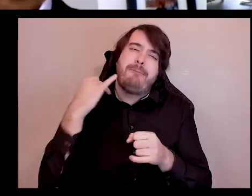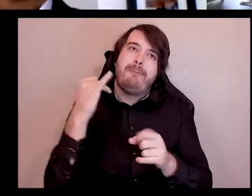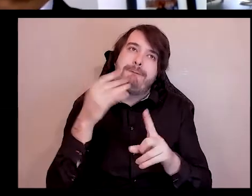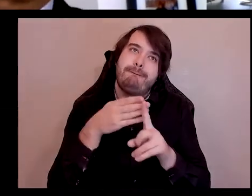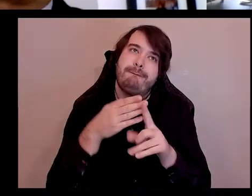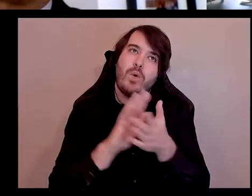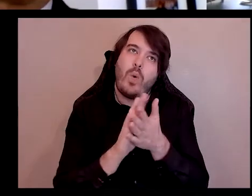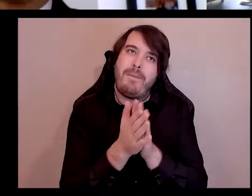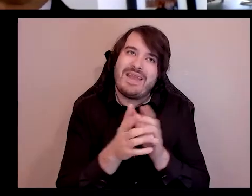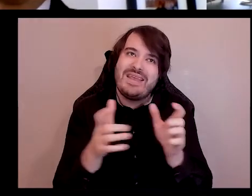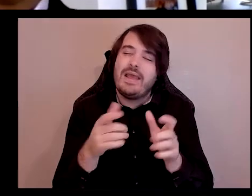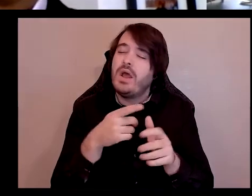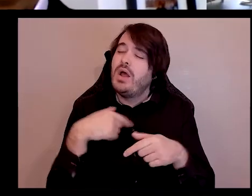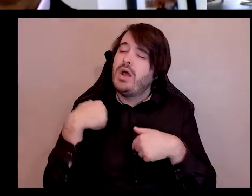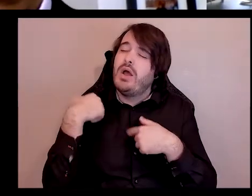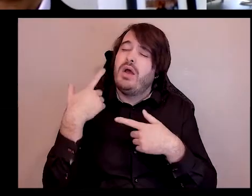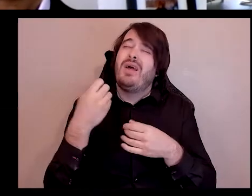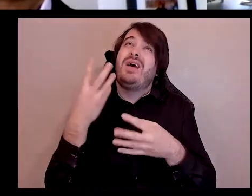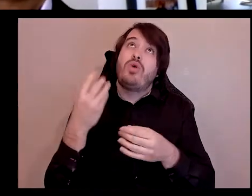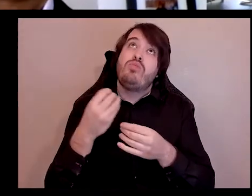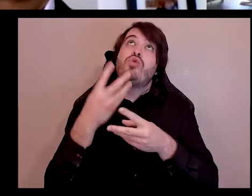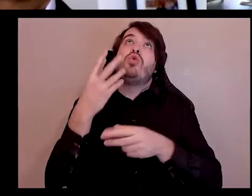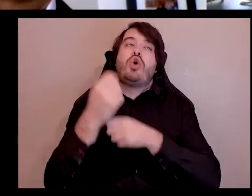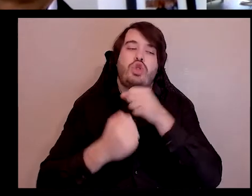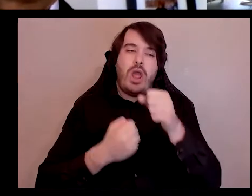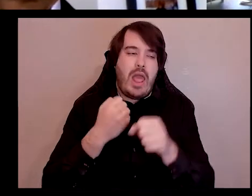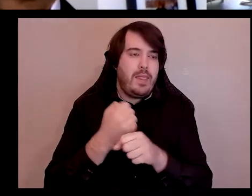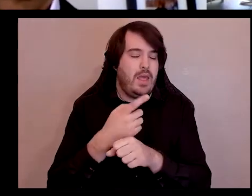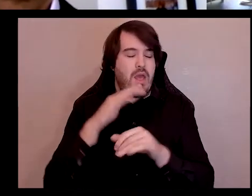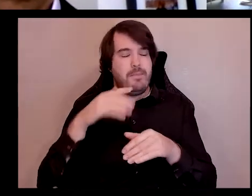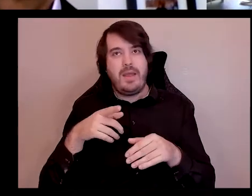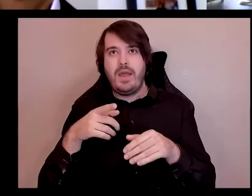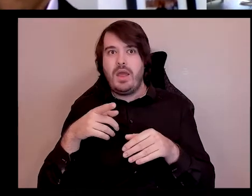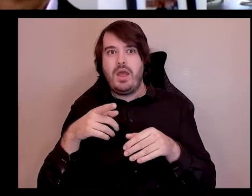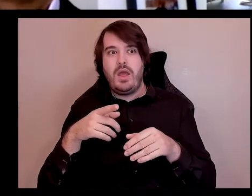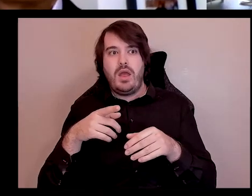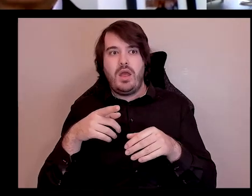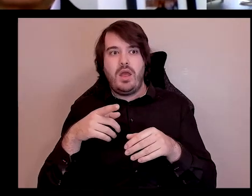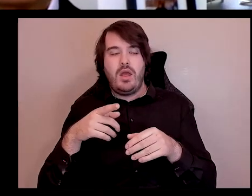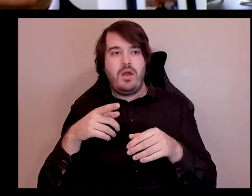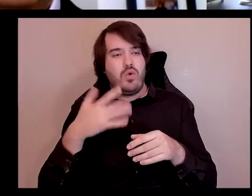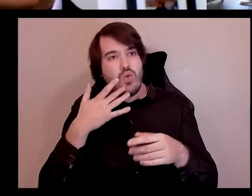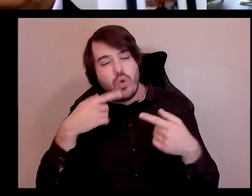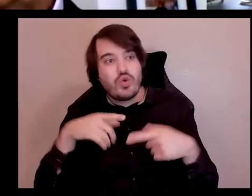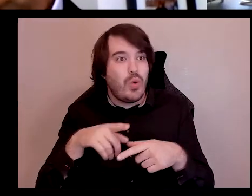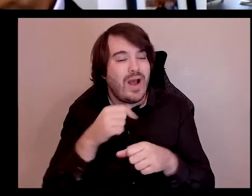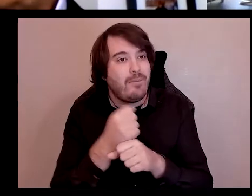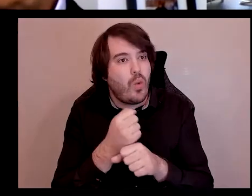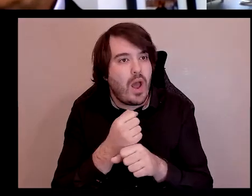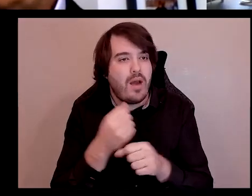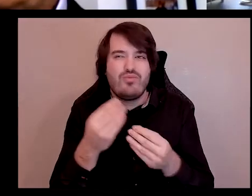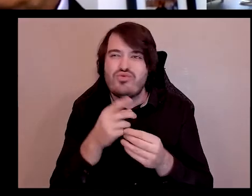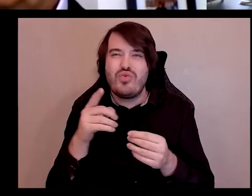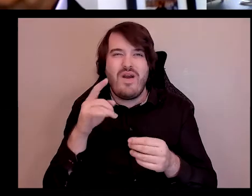écoutent ont peut-être été à l'emploi longtemps du même employeur. Ils n'ont pas eu à réintégrer ou faire une démarche